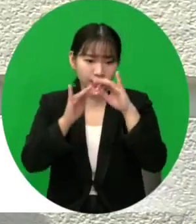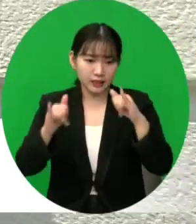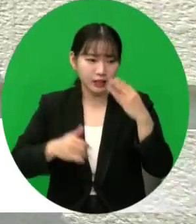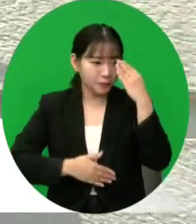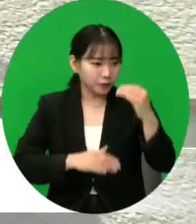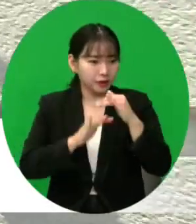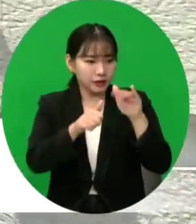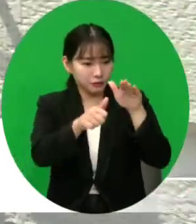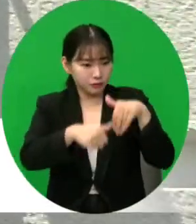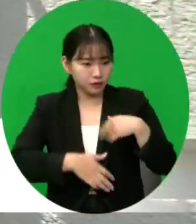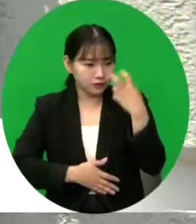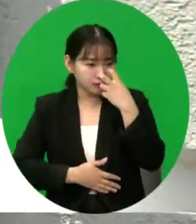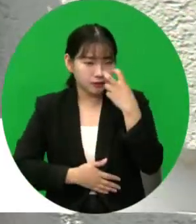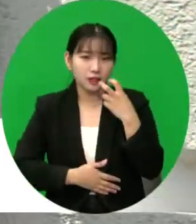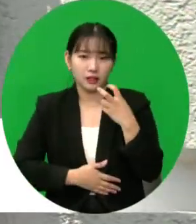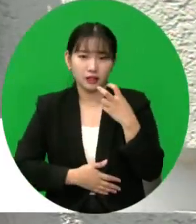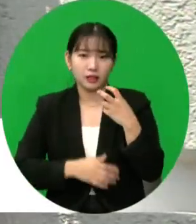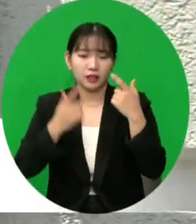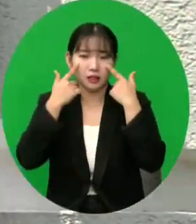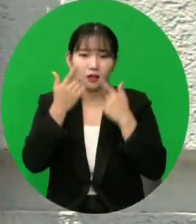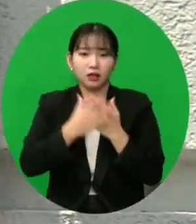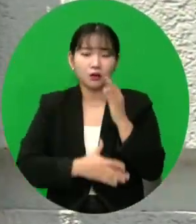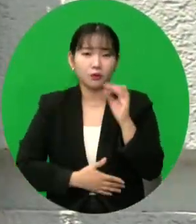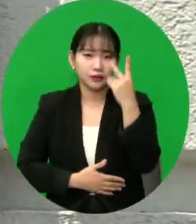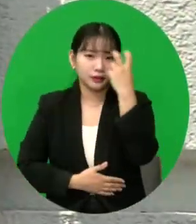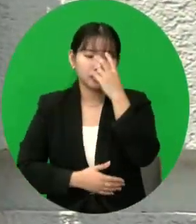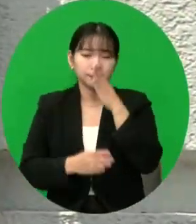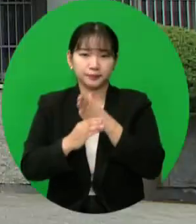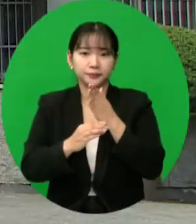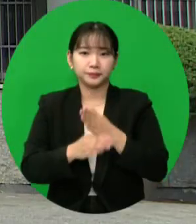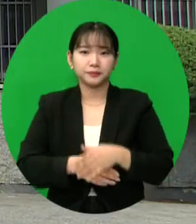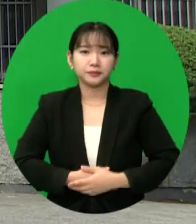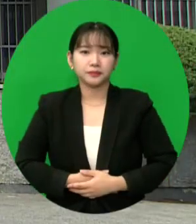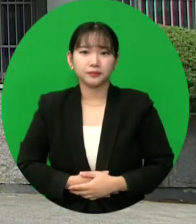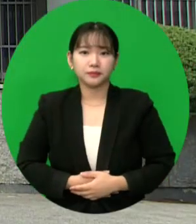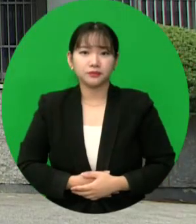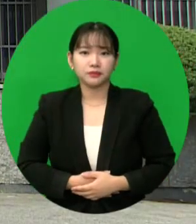목격자 진술 등을 토대로 정확한 사고 경의를 조사하고 있습니다